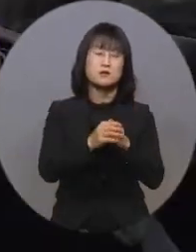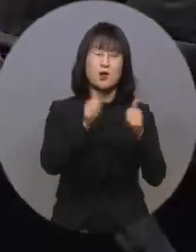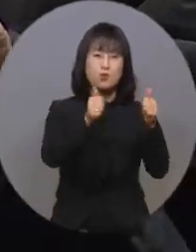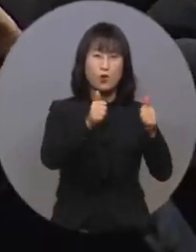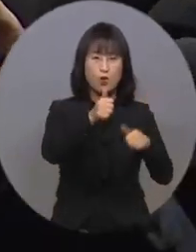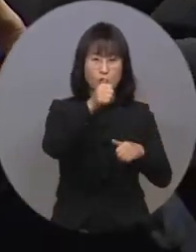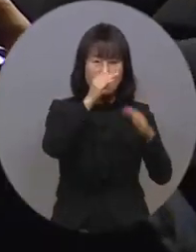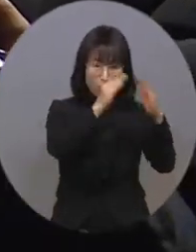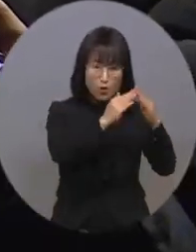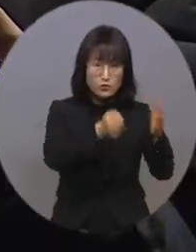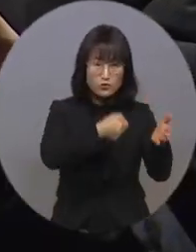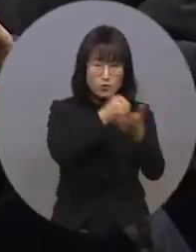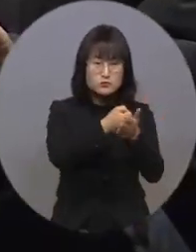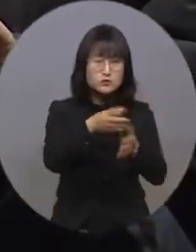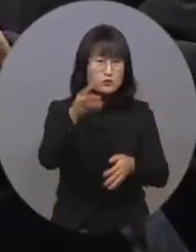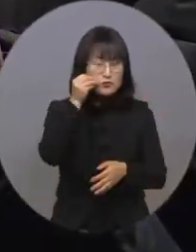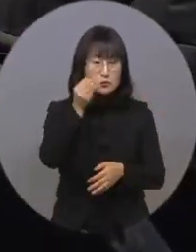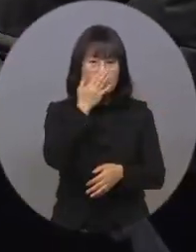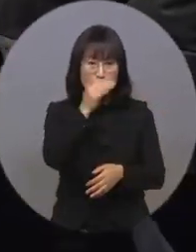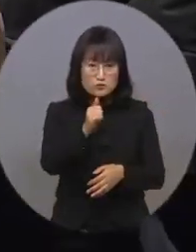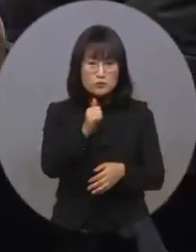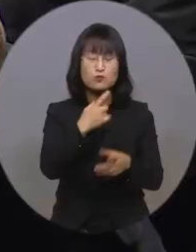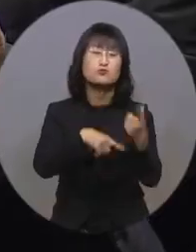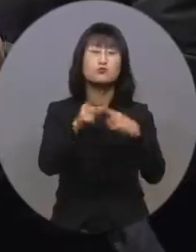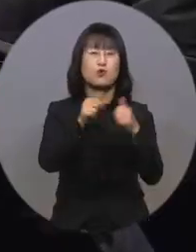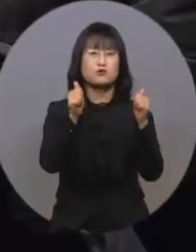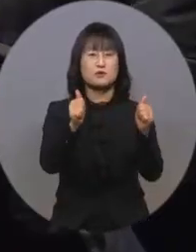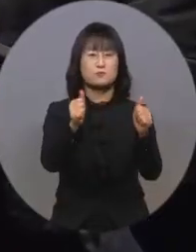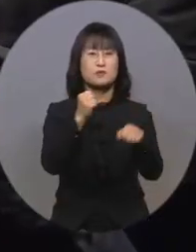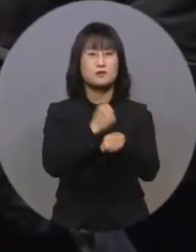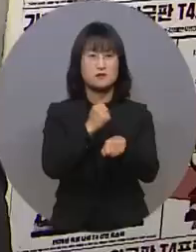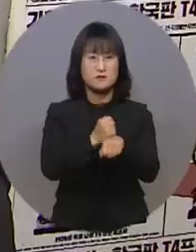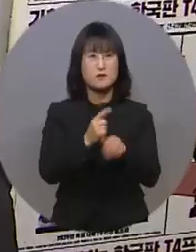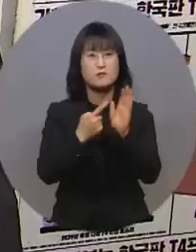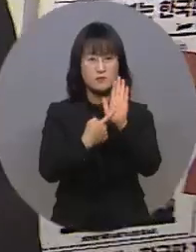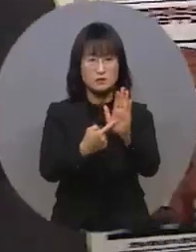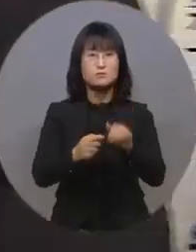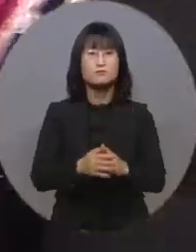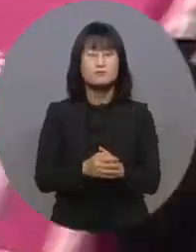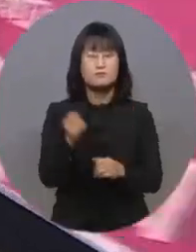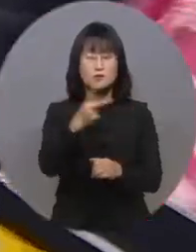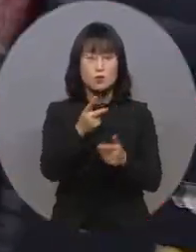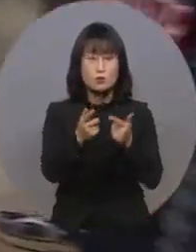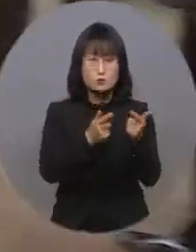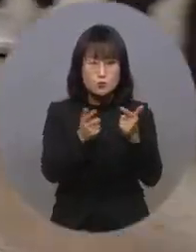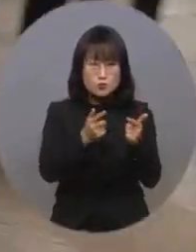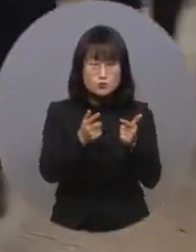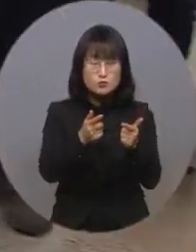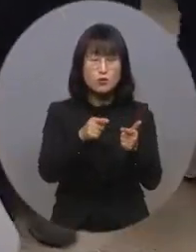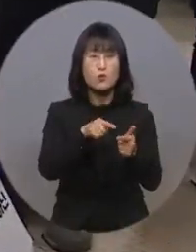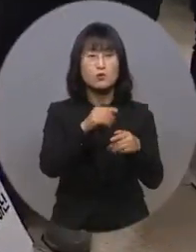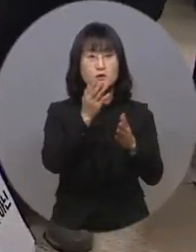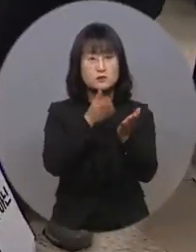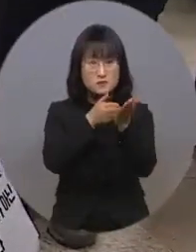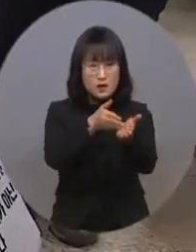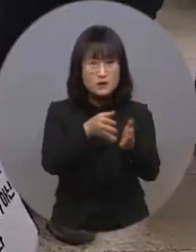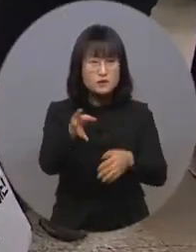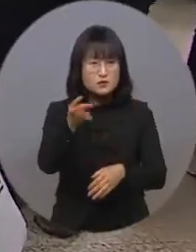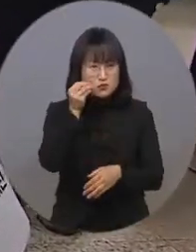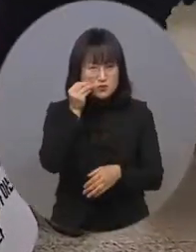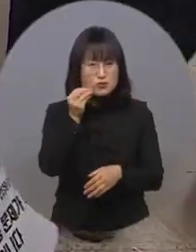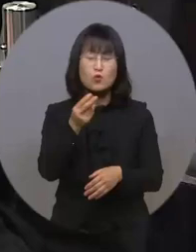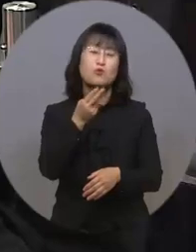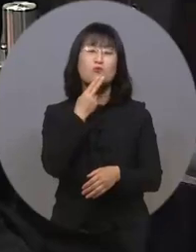없으며 추가적인 법적 조치를 취하겠다는 의견을 밝혔습니다. 또한 조정안 불수용과는 별개로 교통약자들을